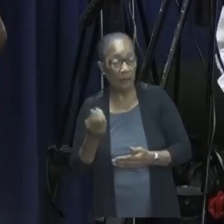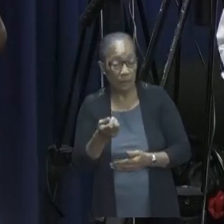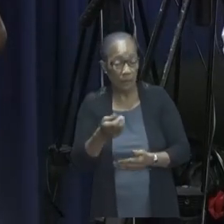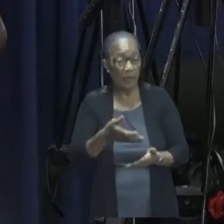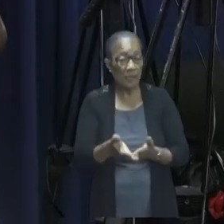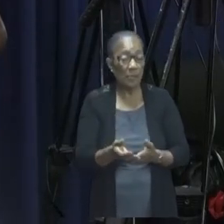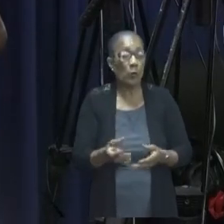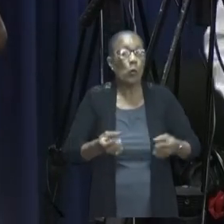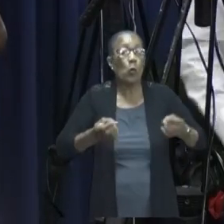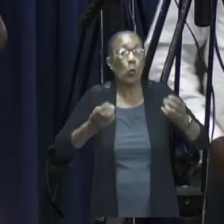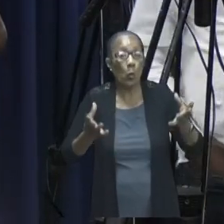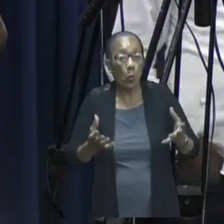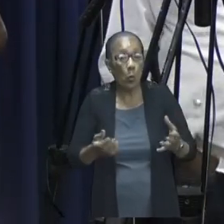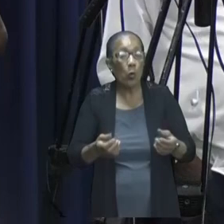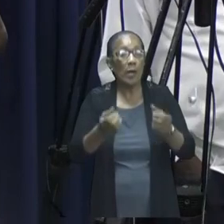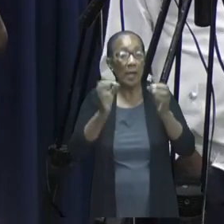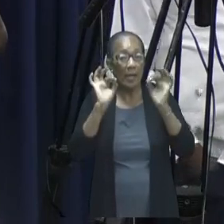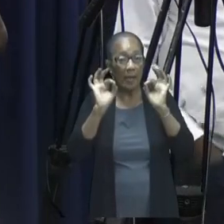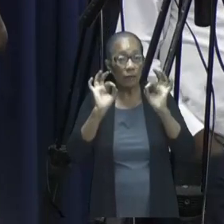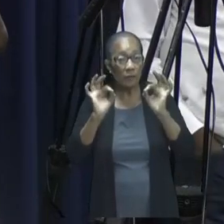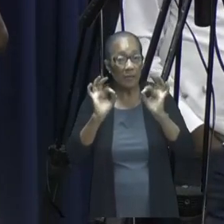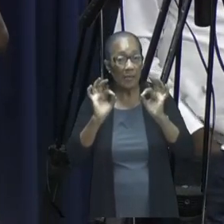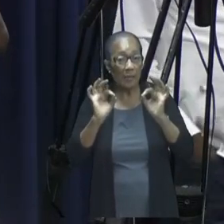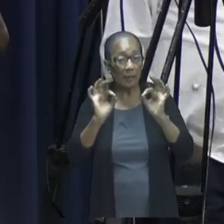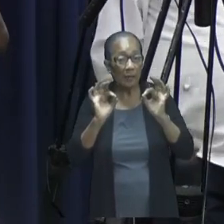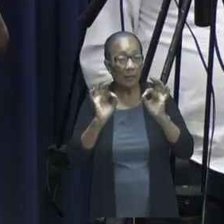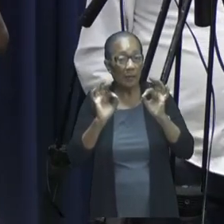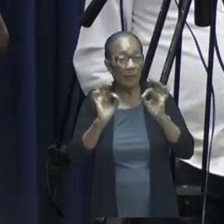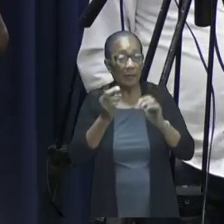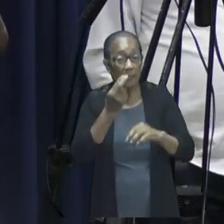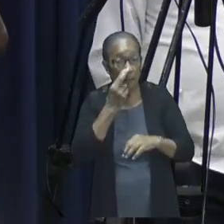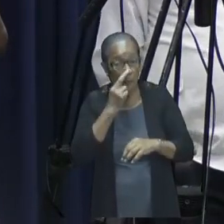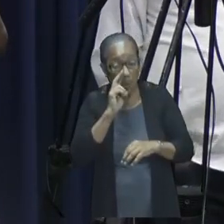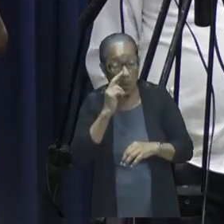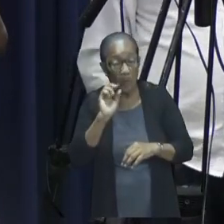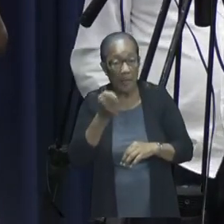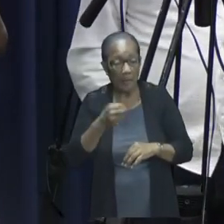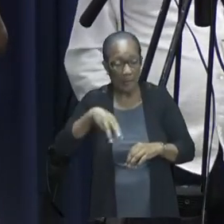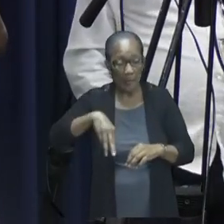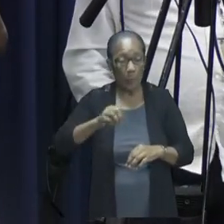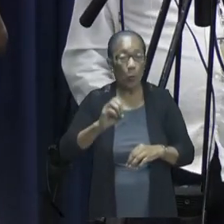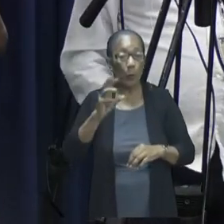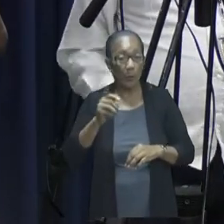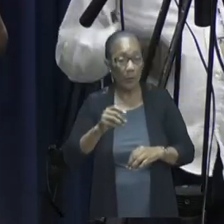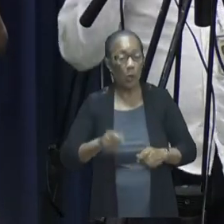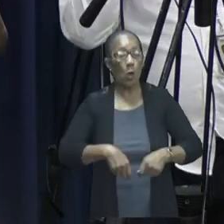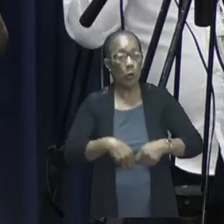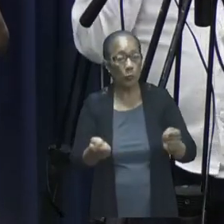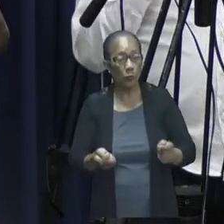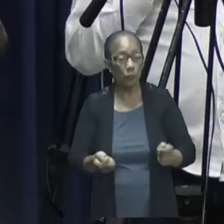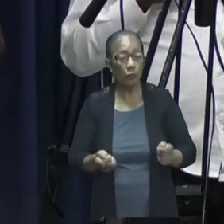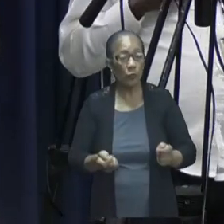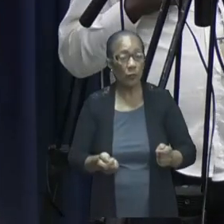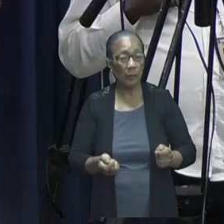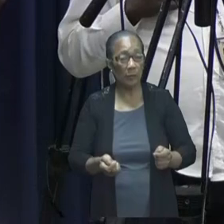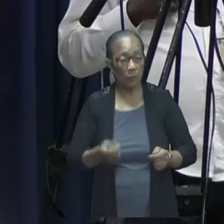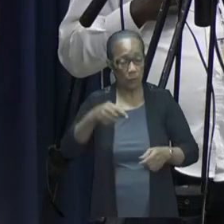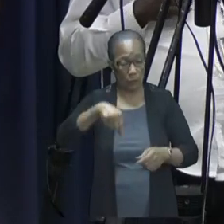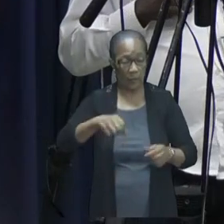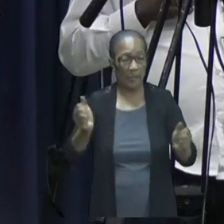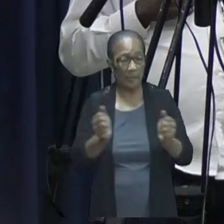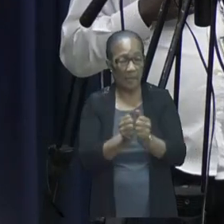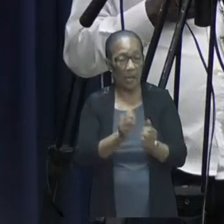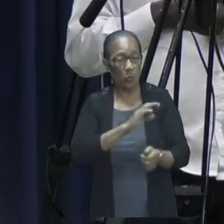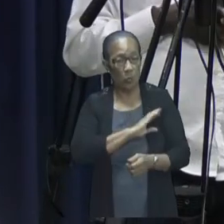hoe efficiënt is het is de poging om een en opeten willen uitvoeren tegen de achtergrond heb ik er voor dit jaar ook al zes